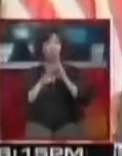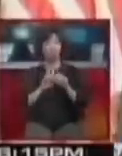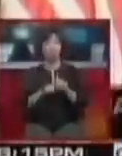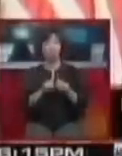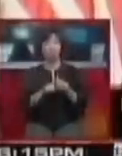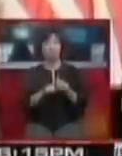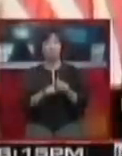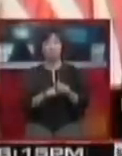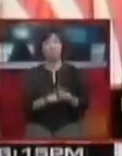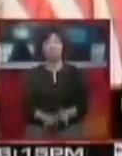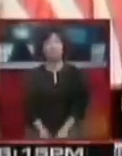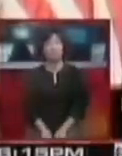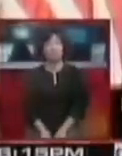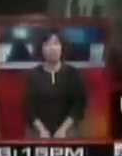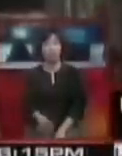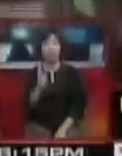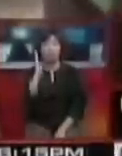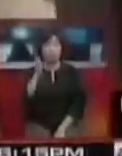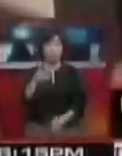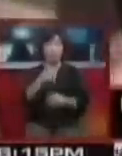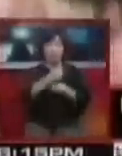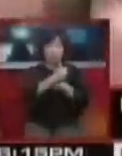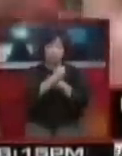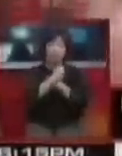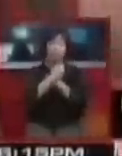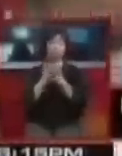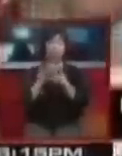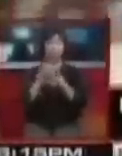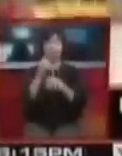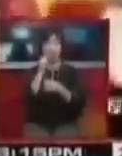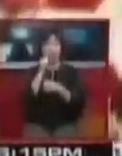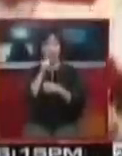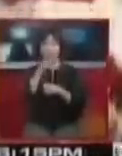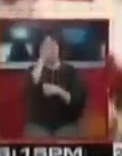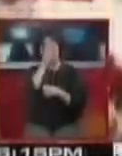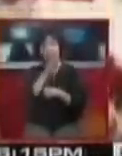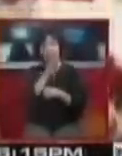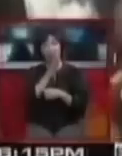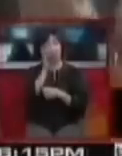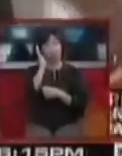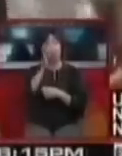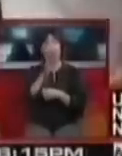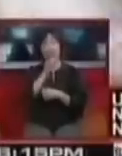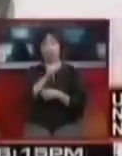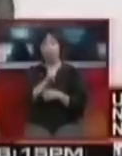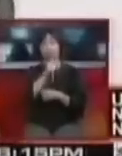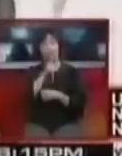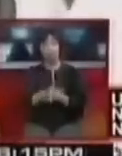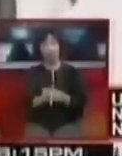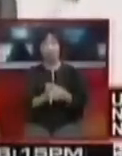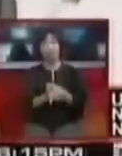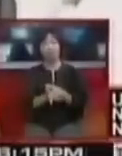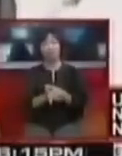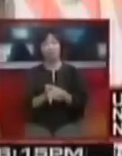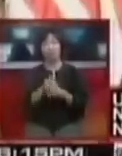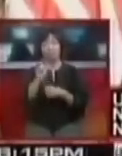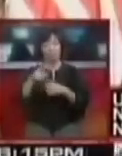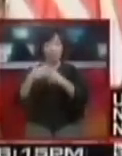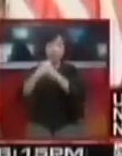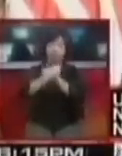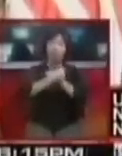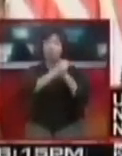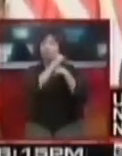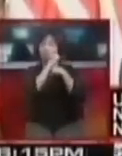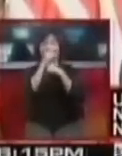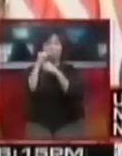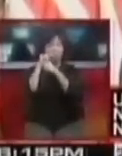will be fortunate enough to hug our girls a little tighter tonight. For those parents who may not be so lucky, we have to embrace them